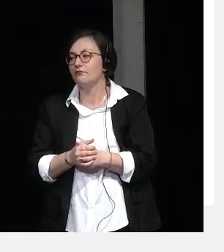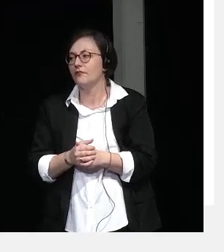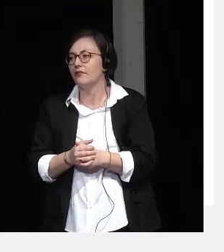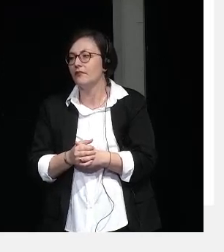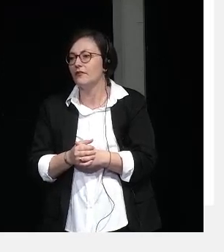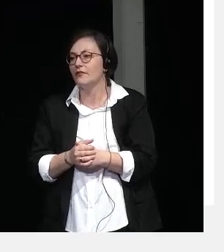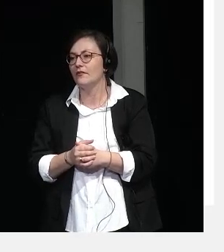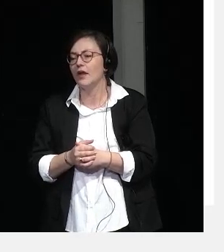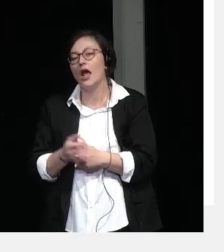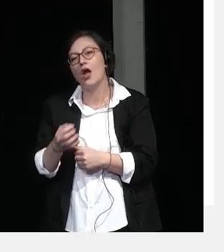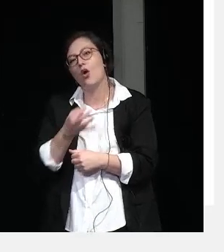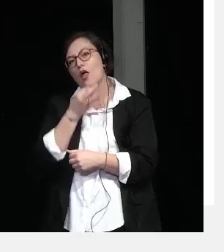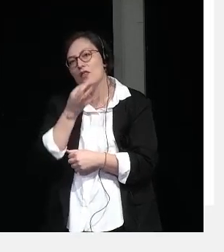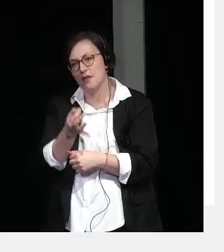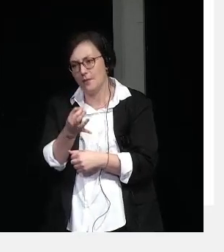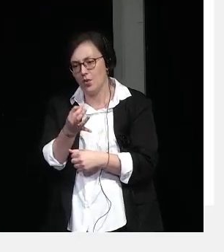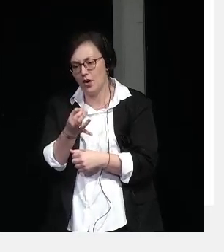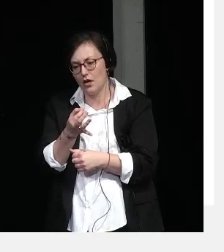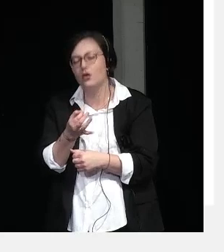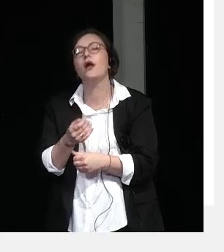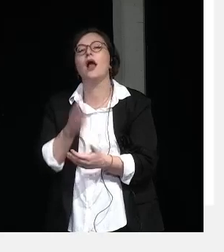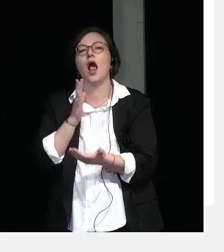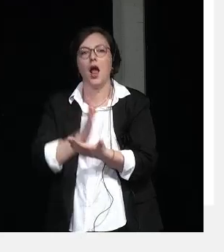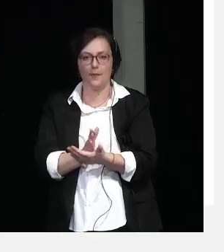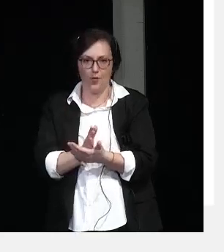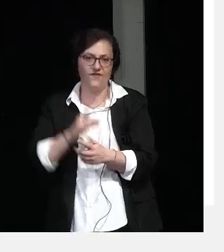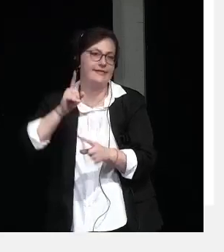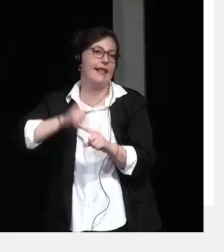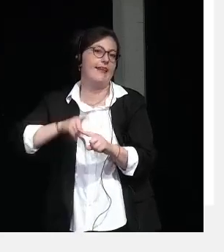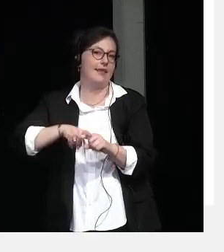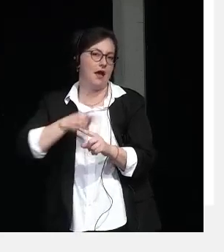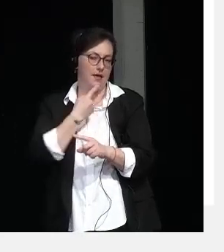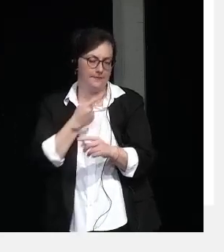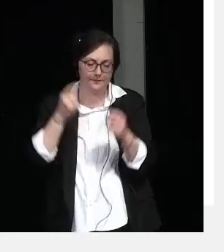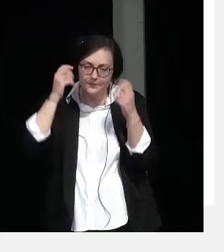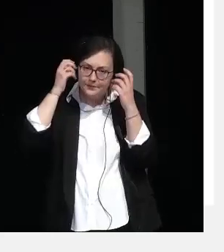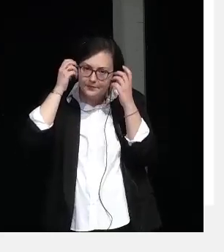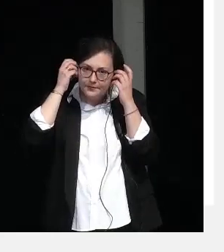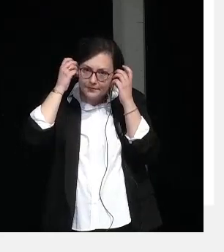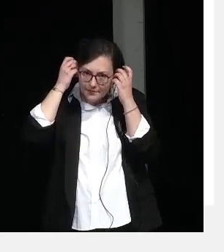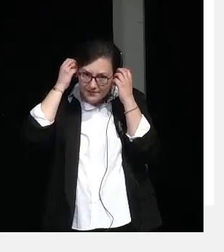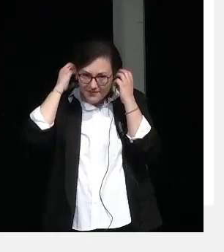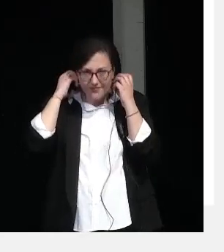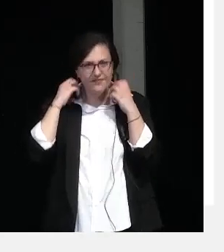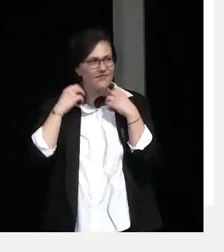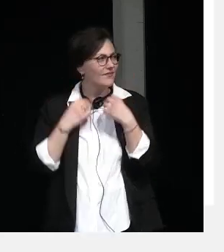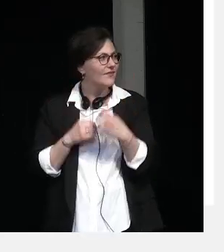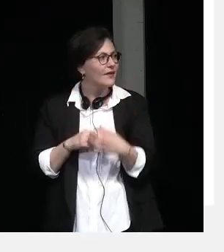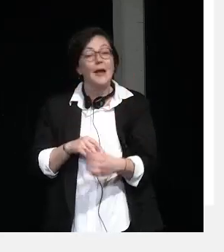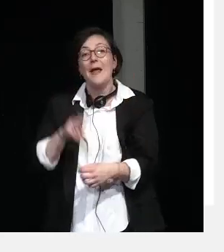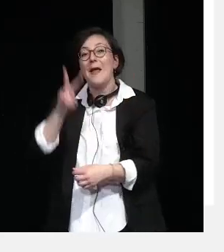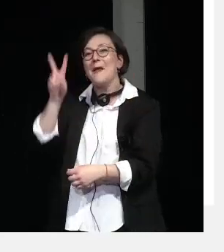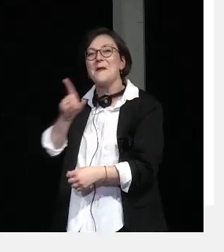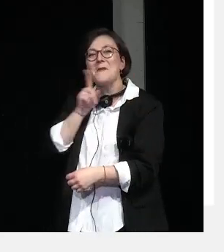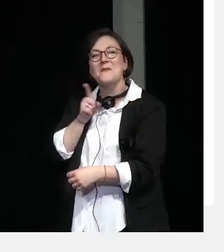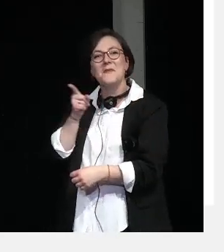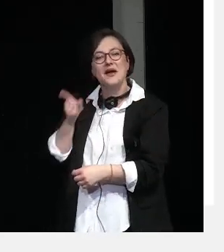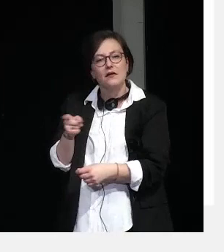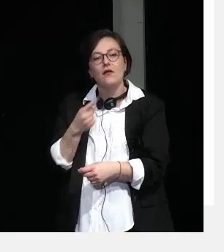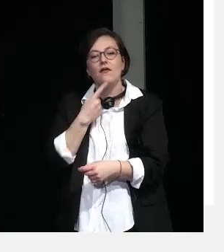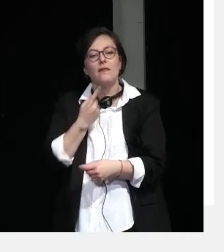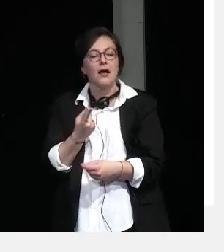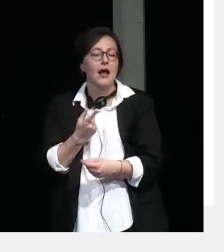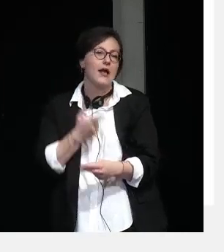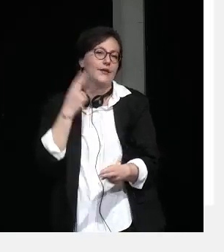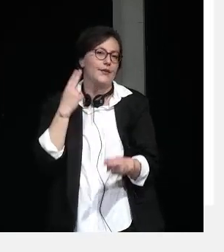Θα μιλήσω στα ελληνικά. Η Παρασκευή ανέφερε κάτι πάρα πολύ σημαντικό, που είναι σημαντικό ακόμα και στις μεγάλες, σε όλες